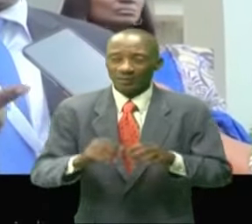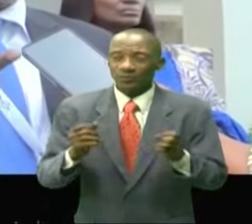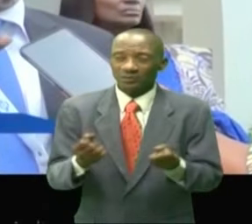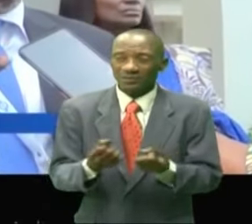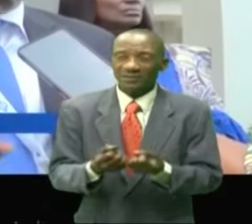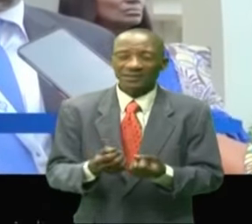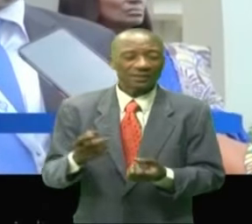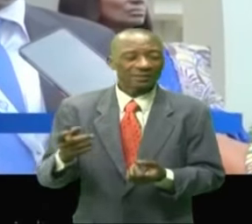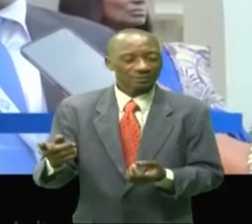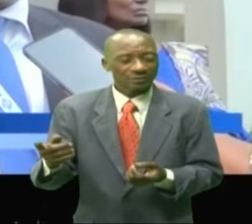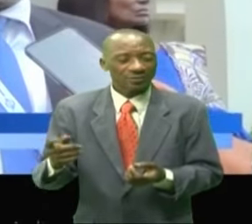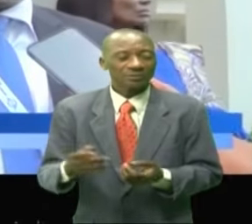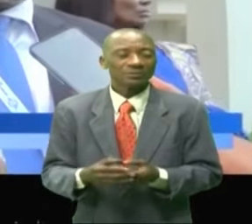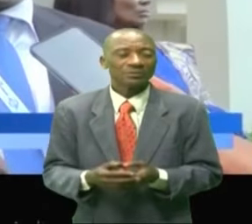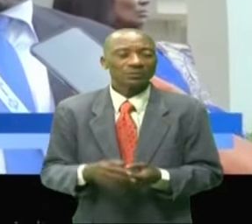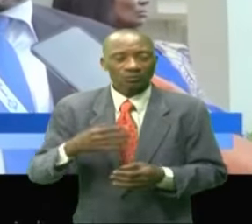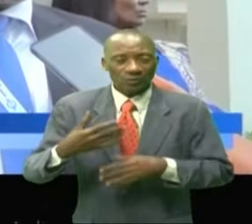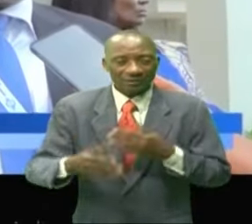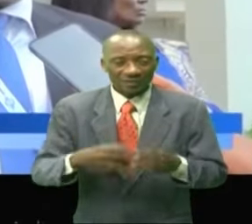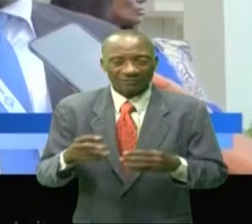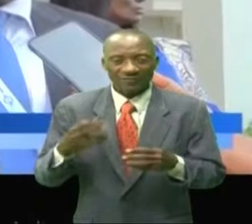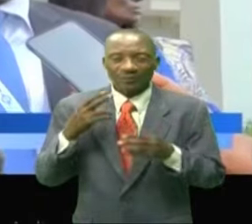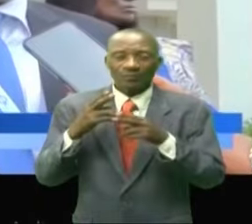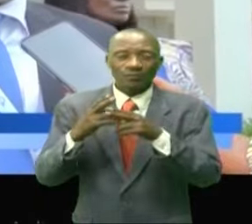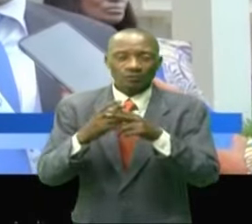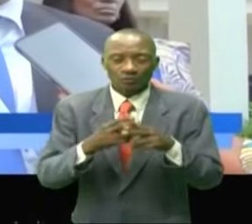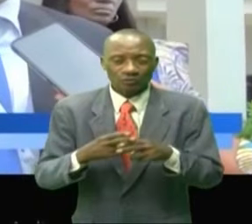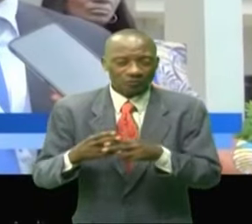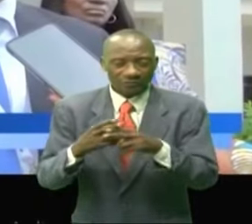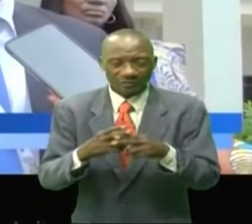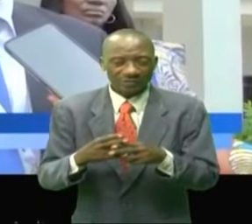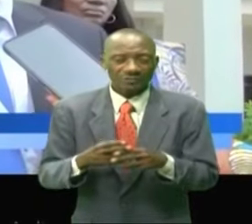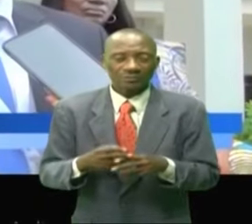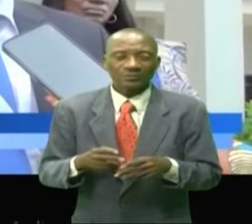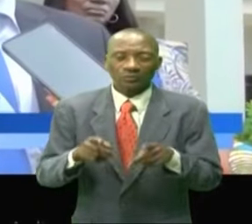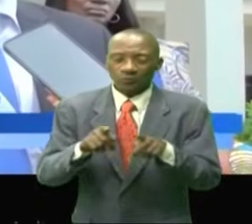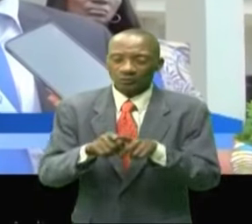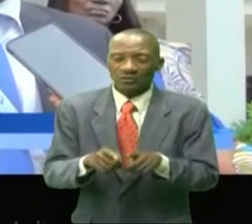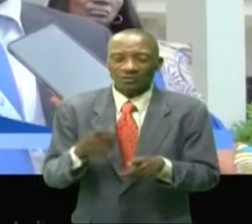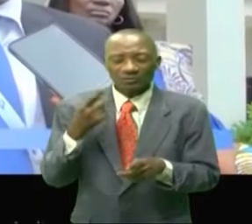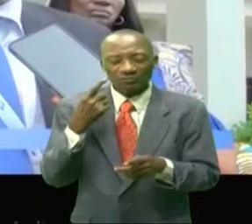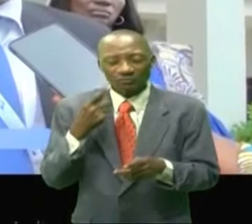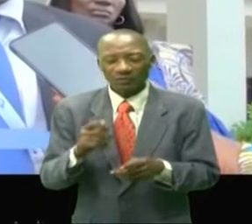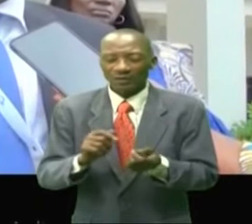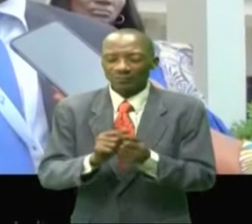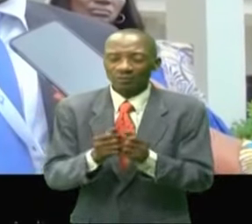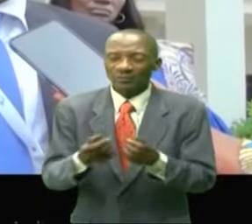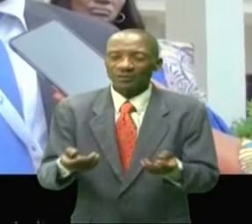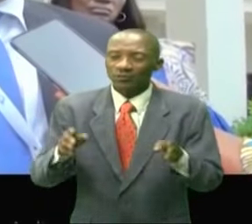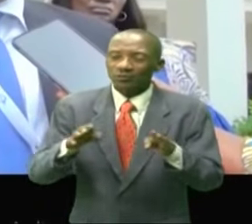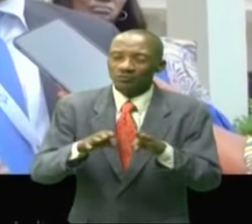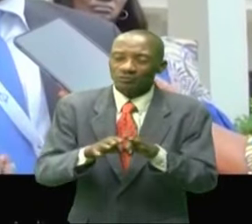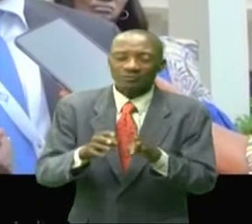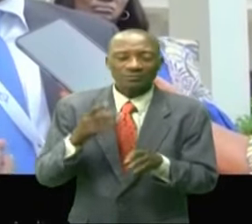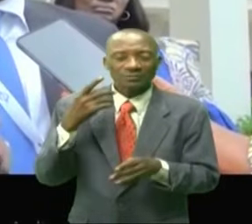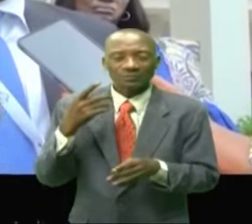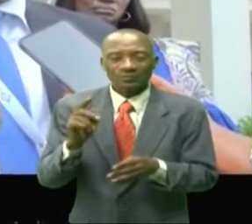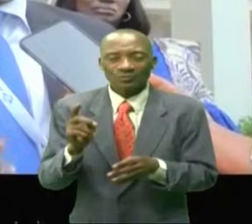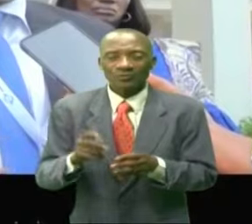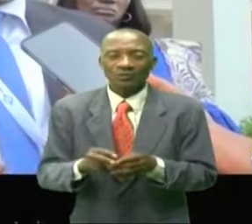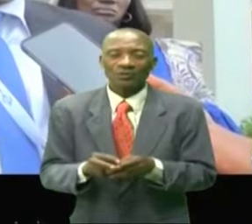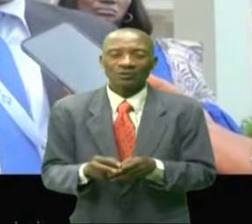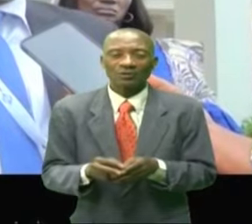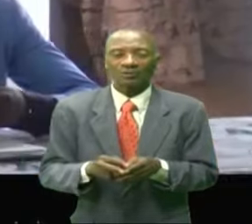et la supervision de la sécurité et de la sûreté de l'aviation sont confiées à l'autorité